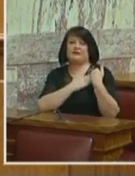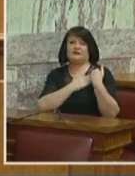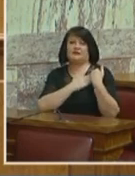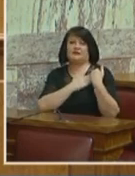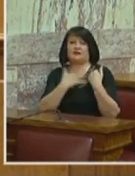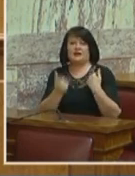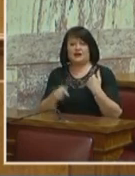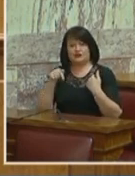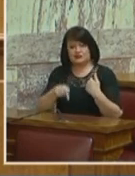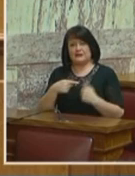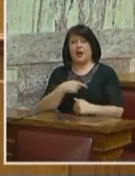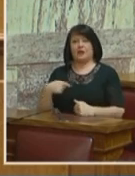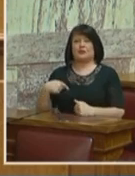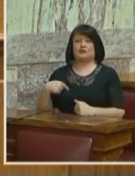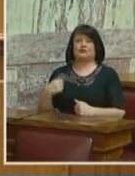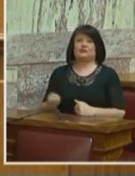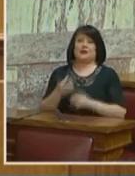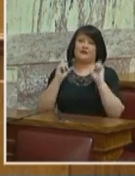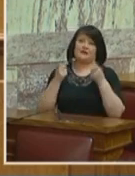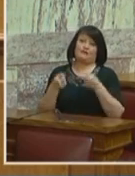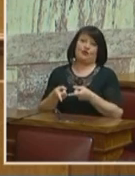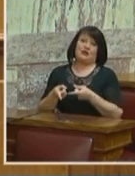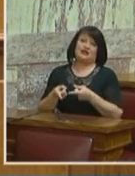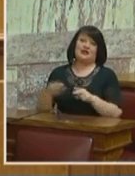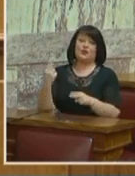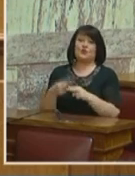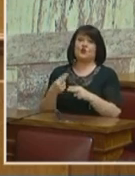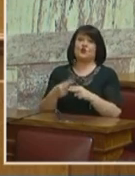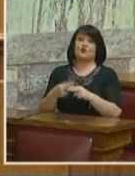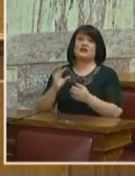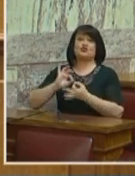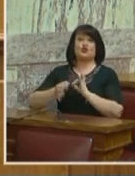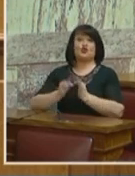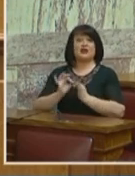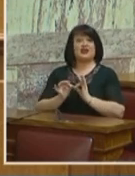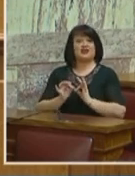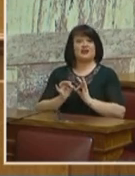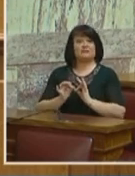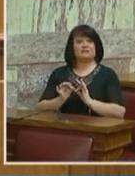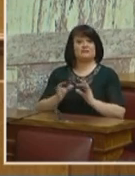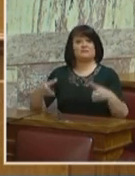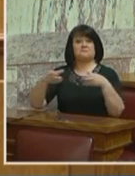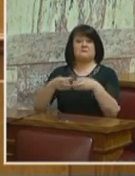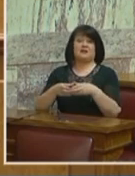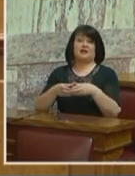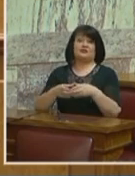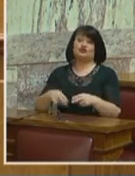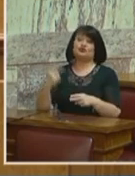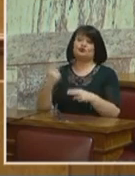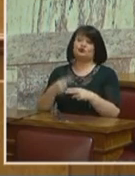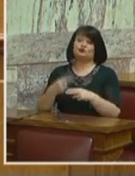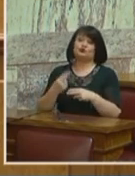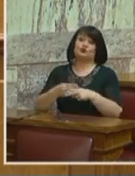της Νέας Δημοκρατίας. Μιας ιστορικής παράταξης που αποτελεί σήμερα τη Μεγάλη Κήτη, στην οποία